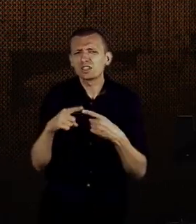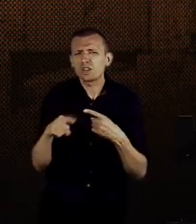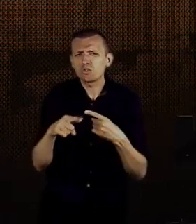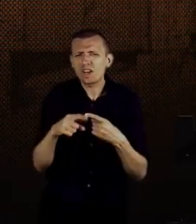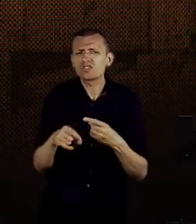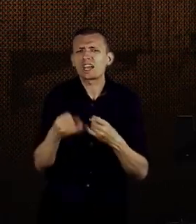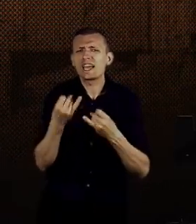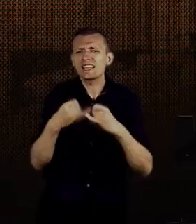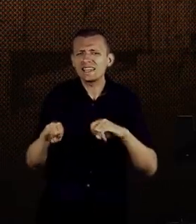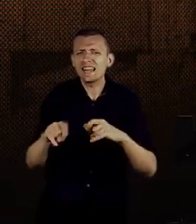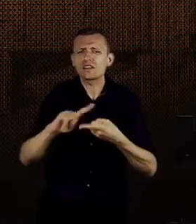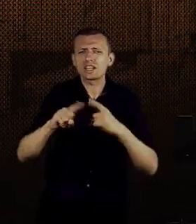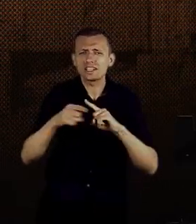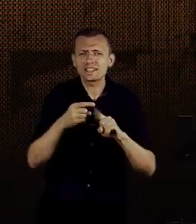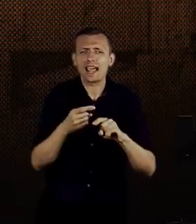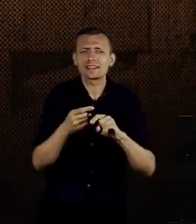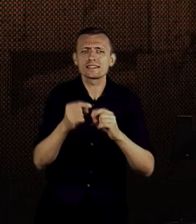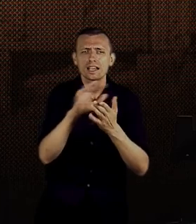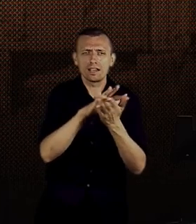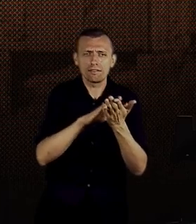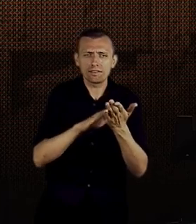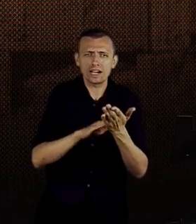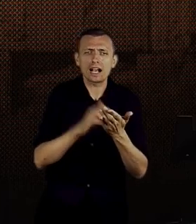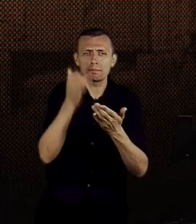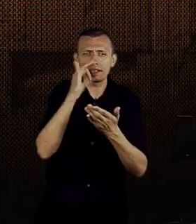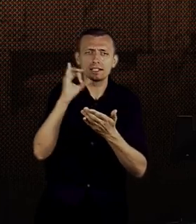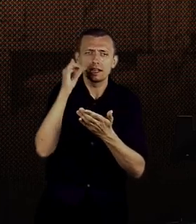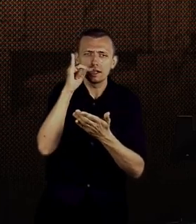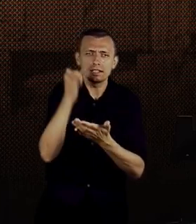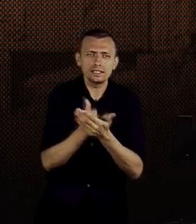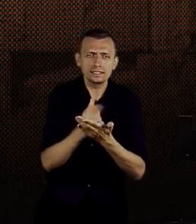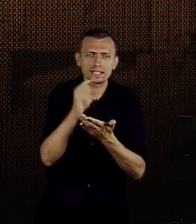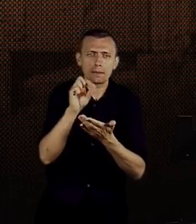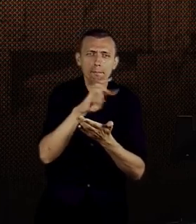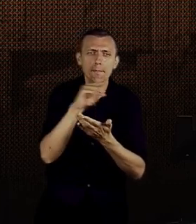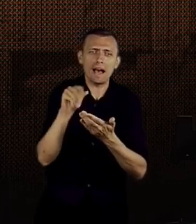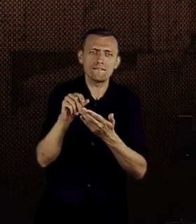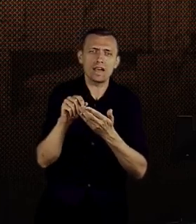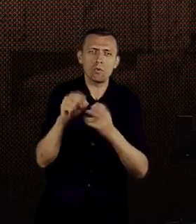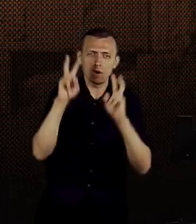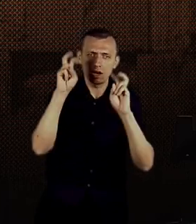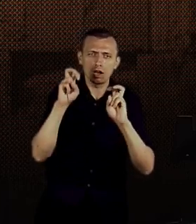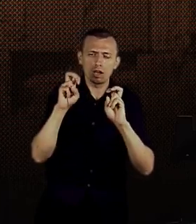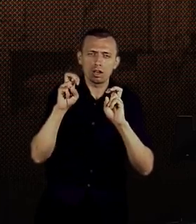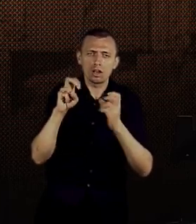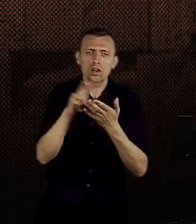Pawła, a mianowicie z tego, że z uczynków prawa nie będzie